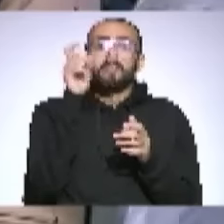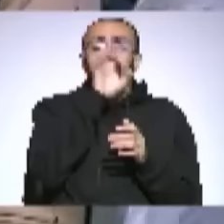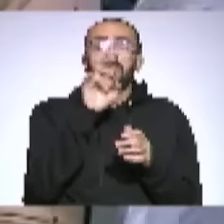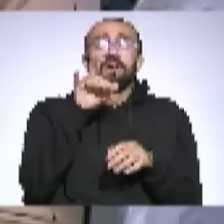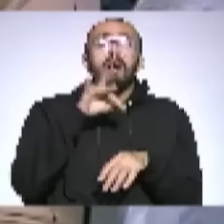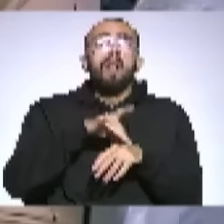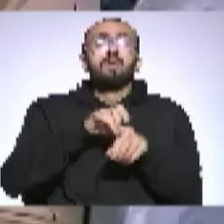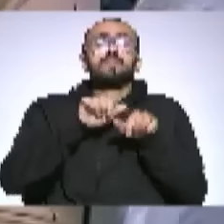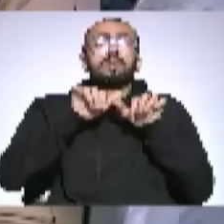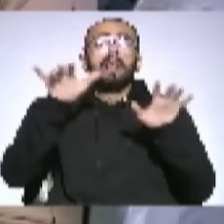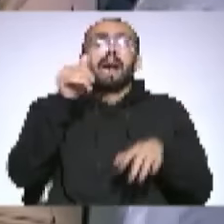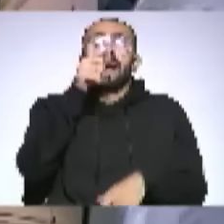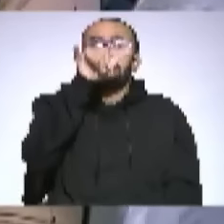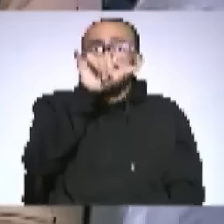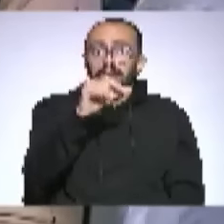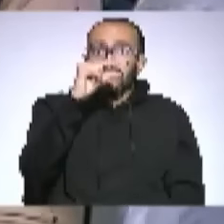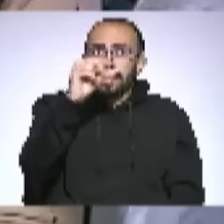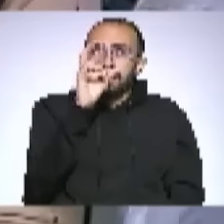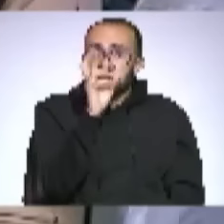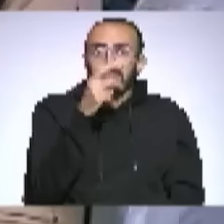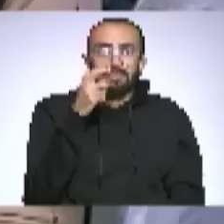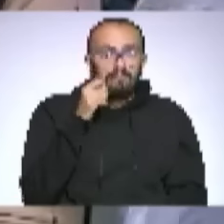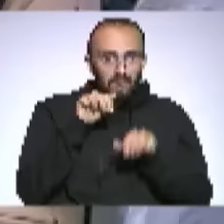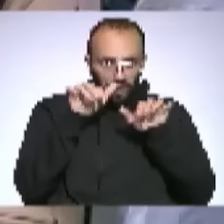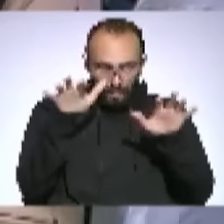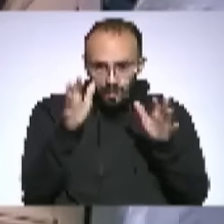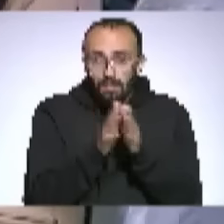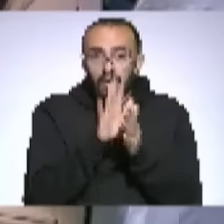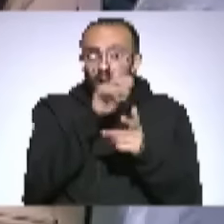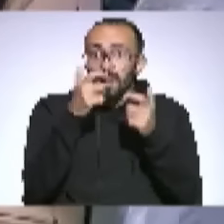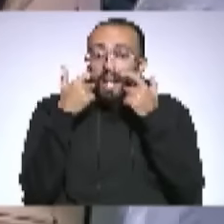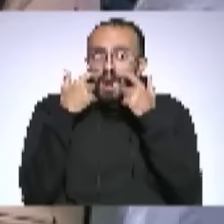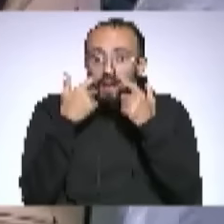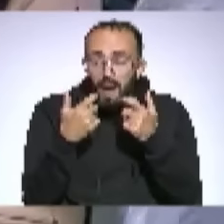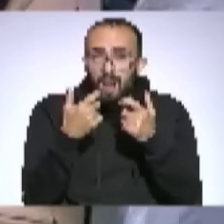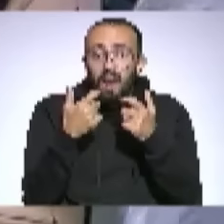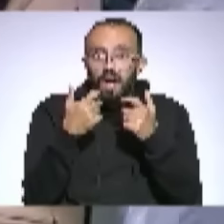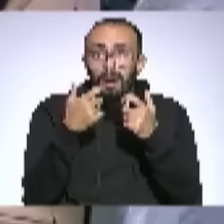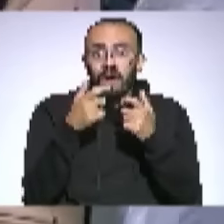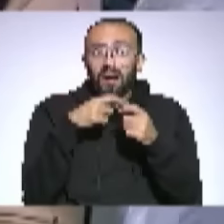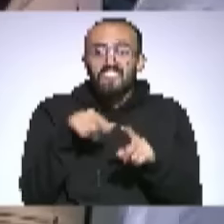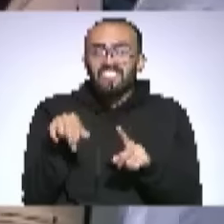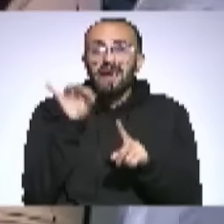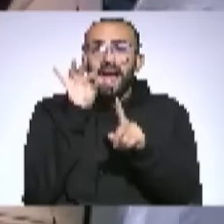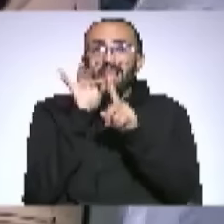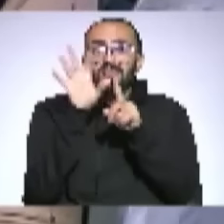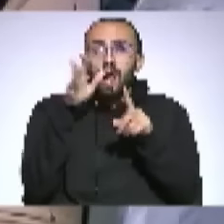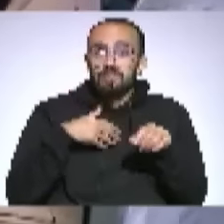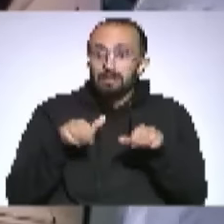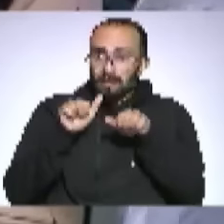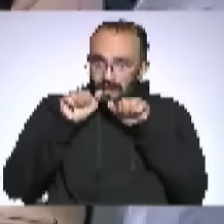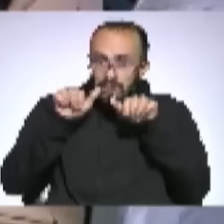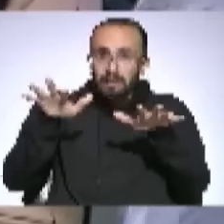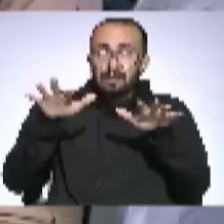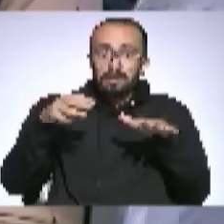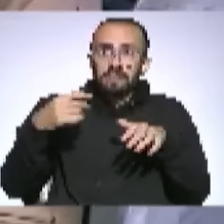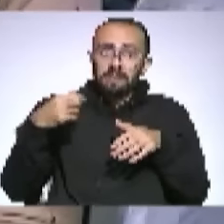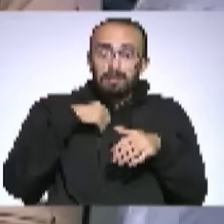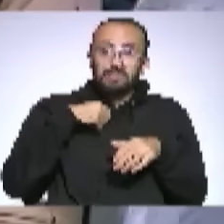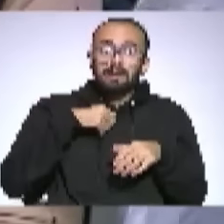بمصابين بالايدز ركزوا في الكلام ده واللي بنلاحظ ان البعض من المصابين لهم هدف انه ينشر المرض للغير